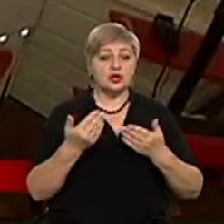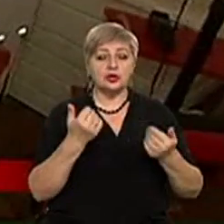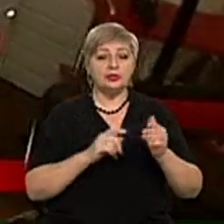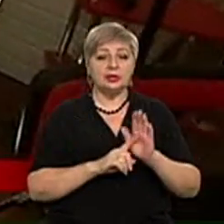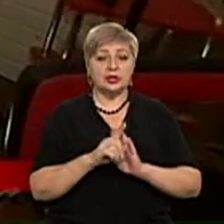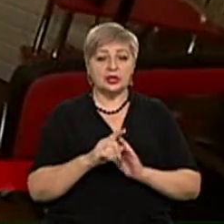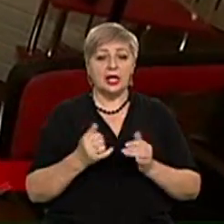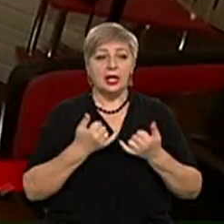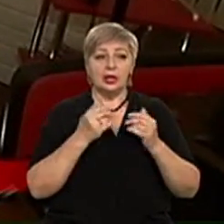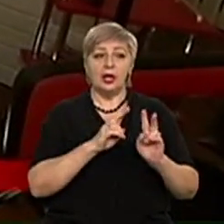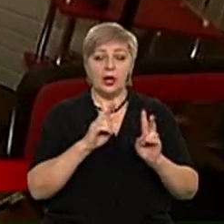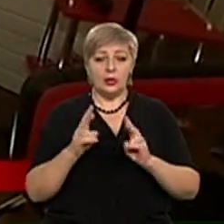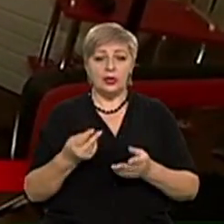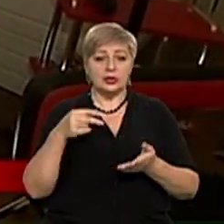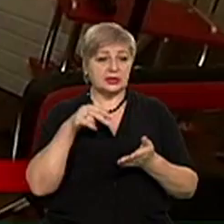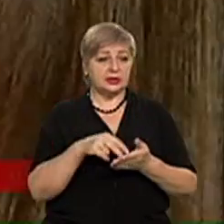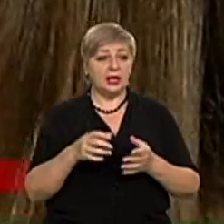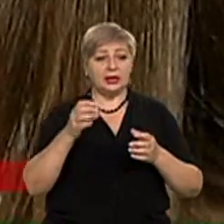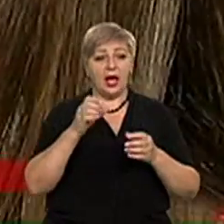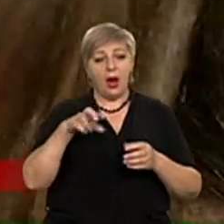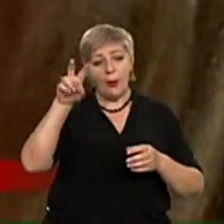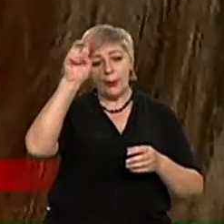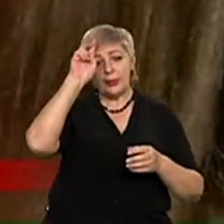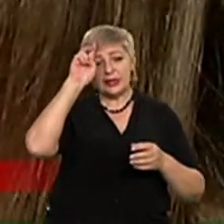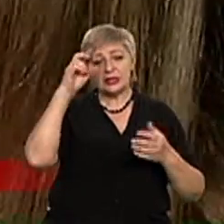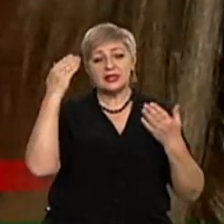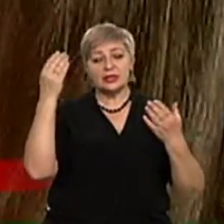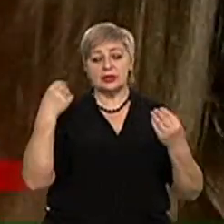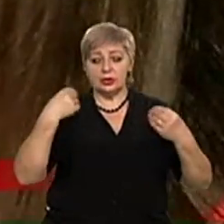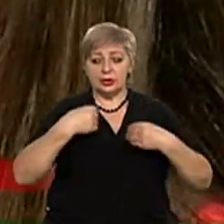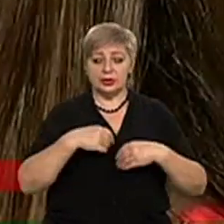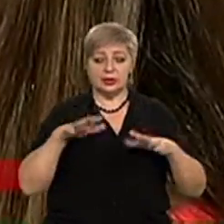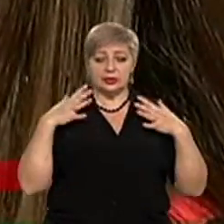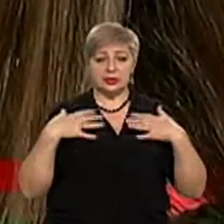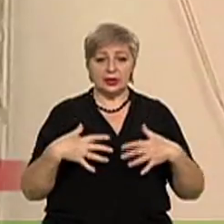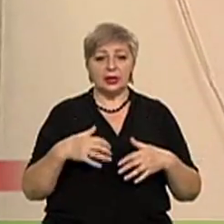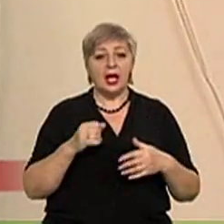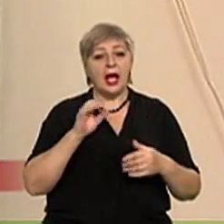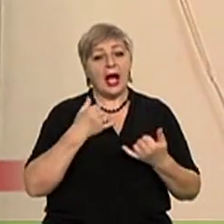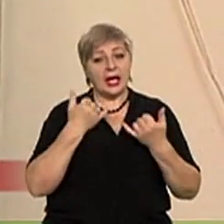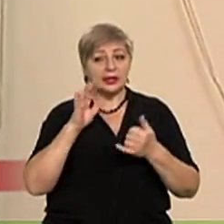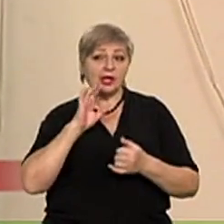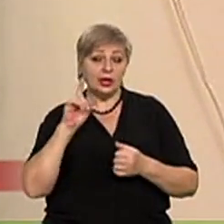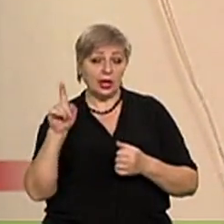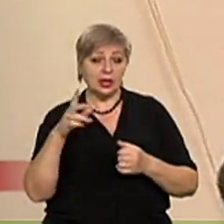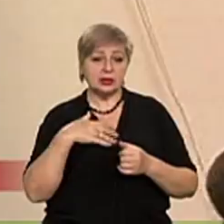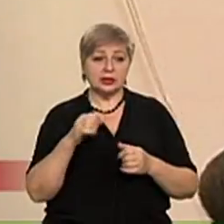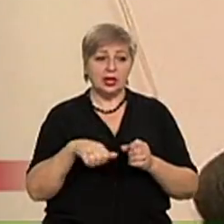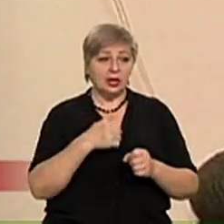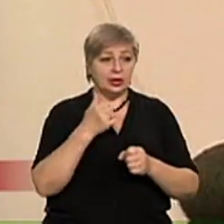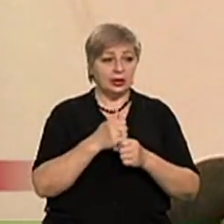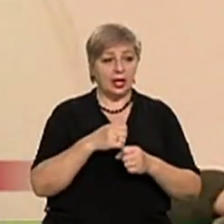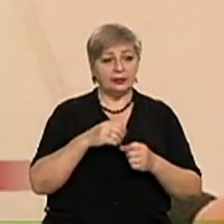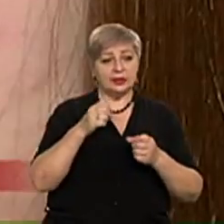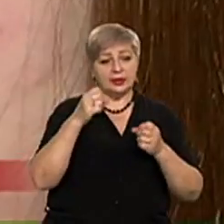Для когось стати принцесою – це одягнути гарну сукню. А для Насті – це передусім чарівний погляд та доречно підібрані кольори в